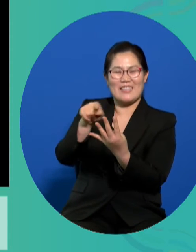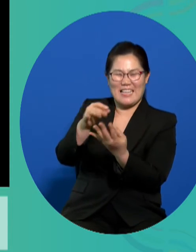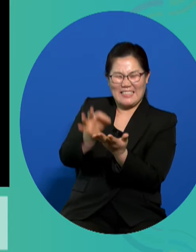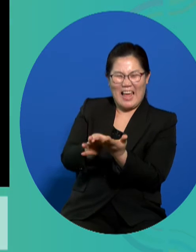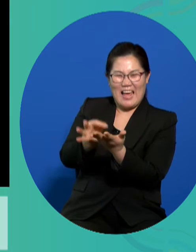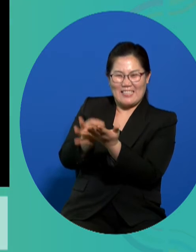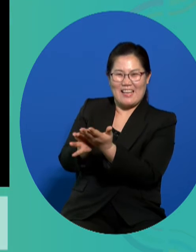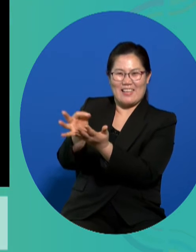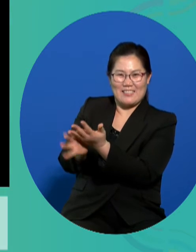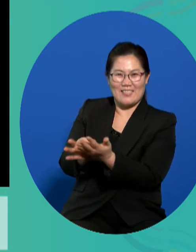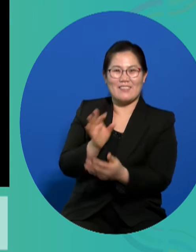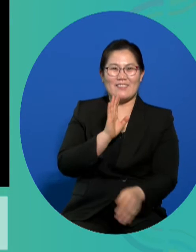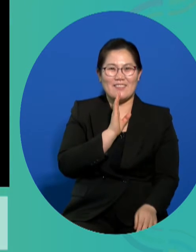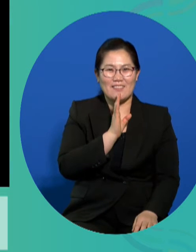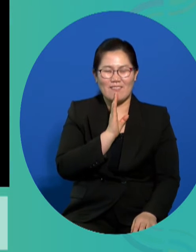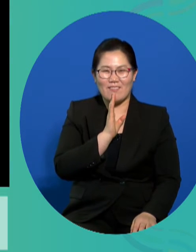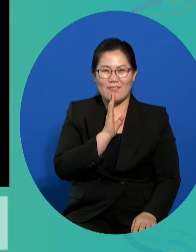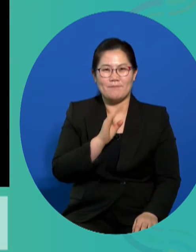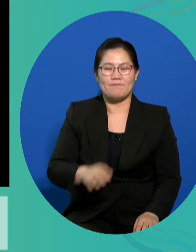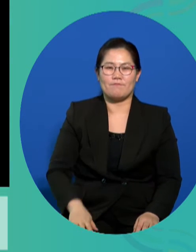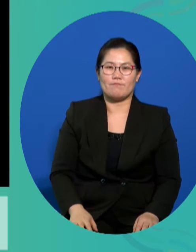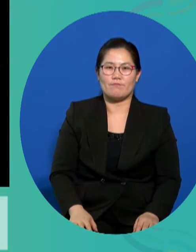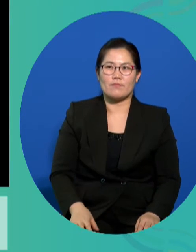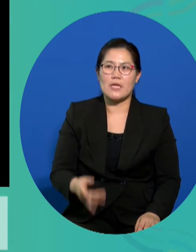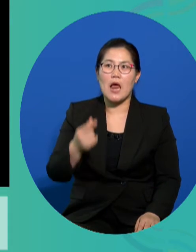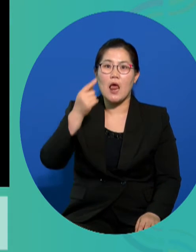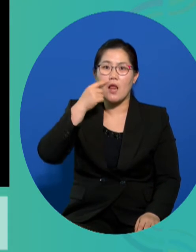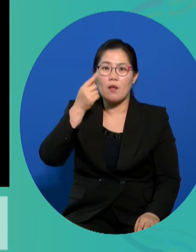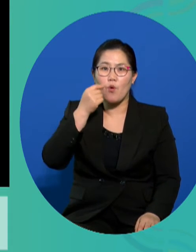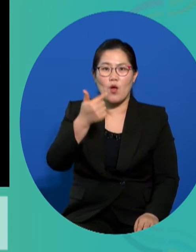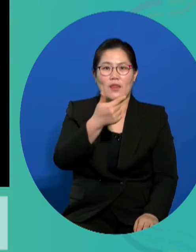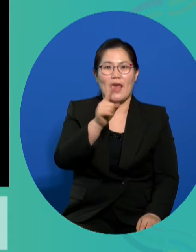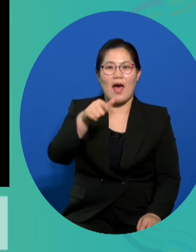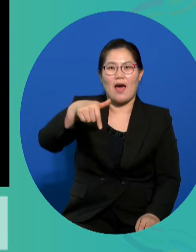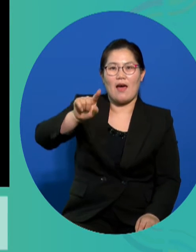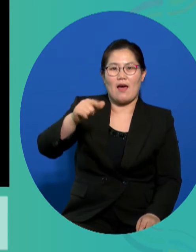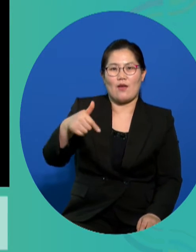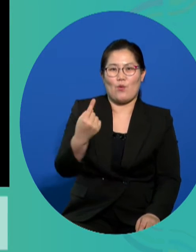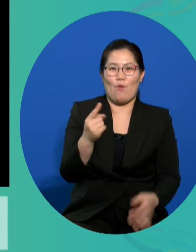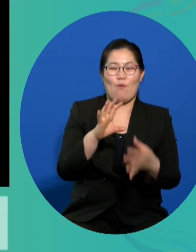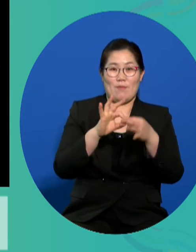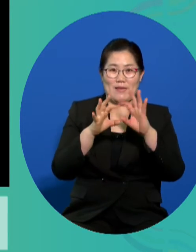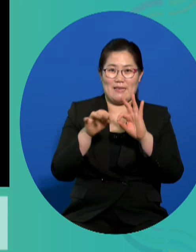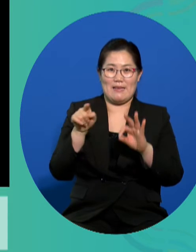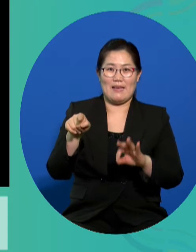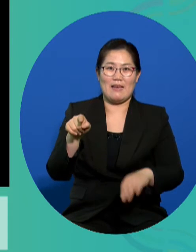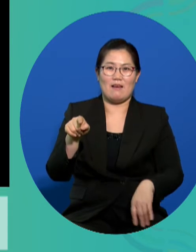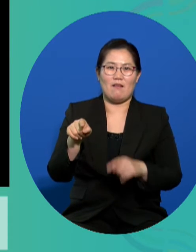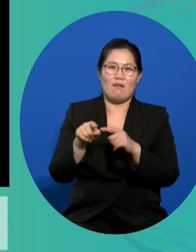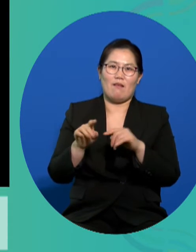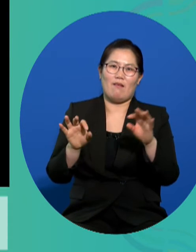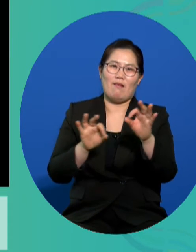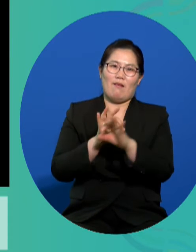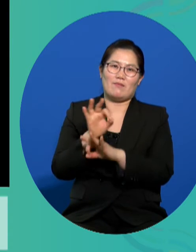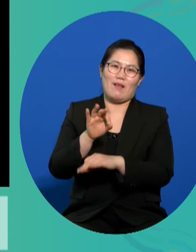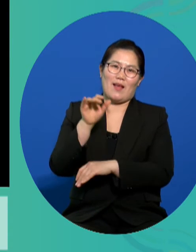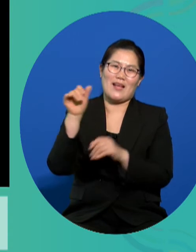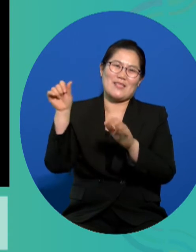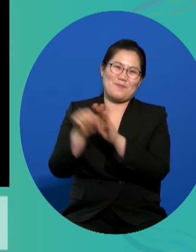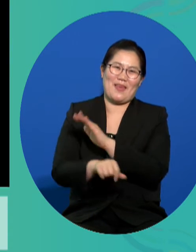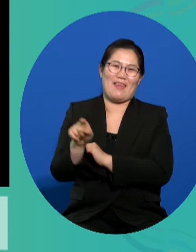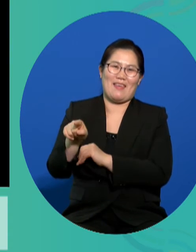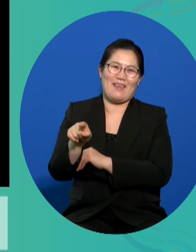들어갈 수밖에 없었고 나가노 올림픽 같은 경우는 동계올림픽 같은 경우는 대표적으로 이제 우리가 경제적으로 실패한